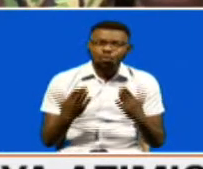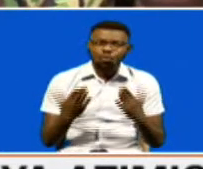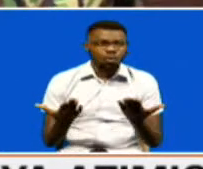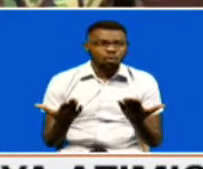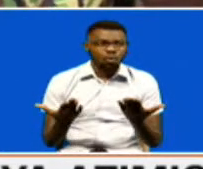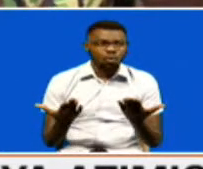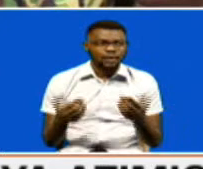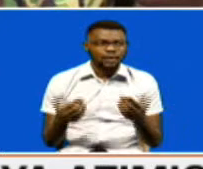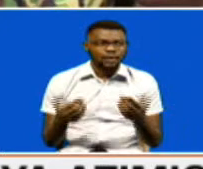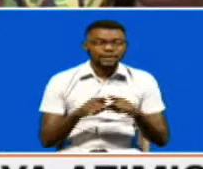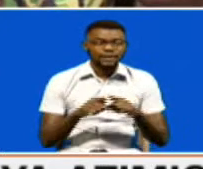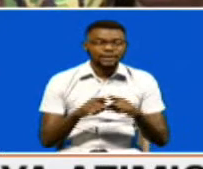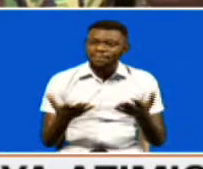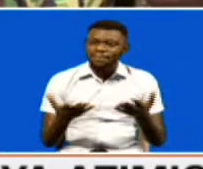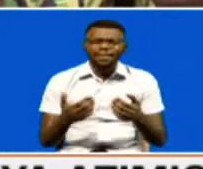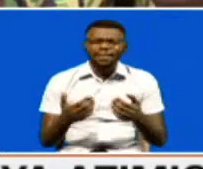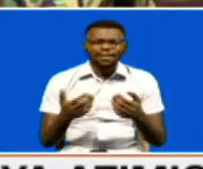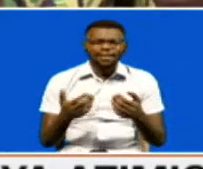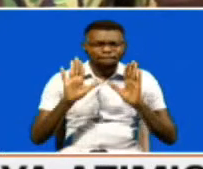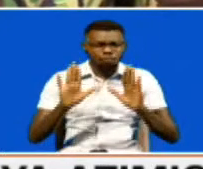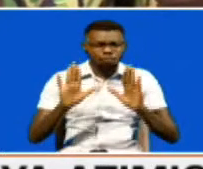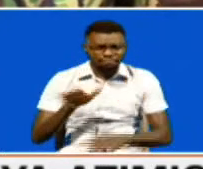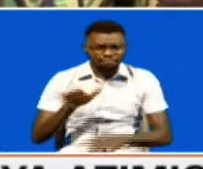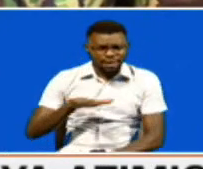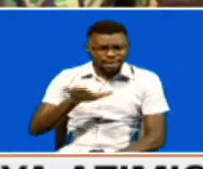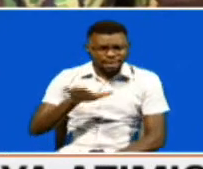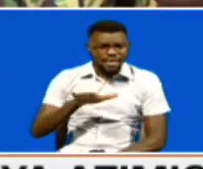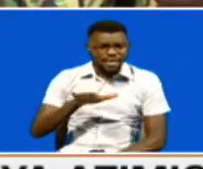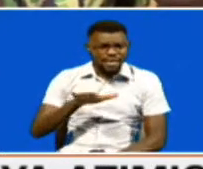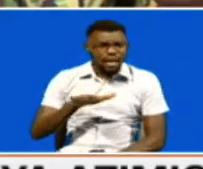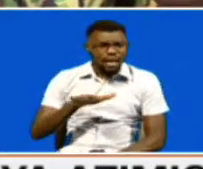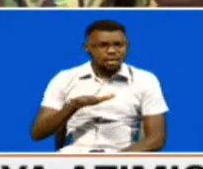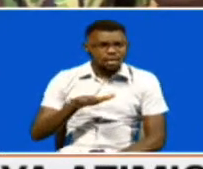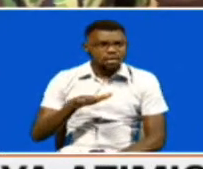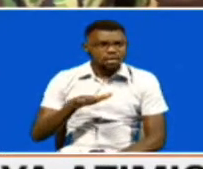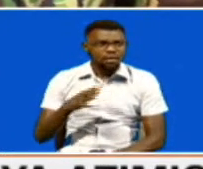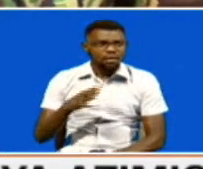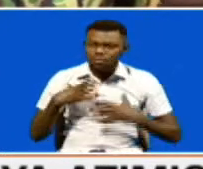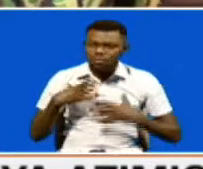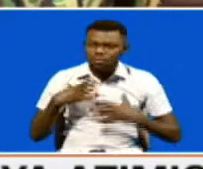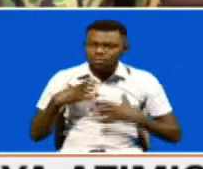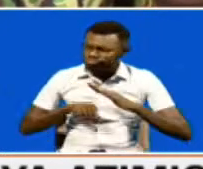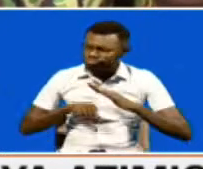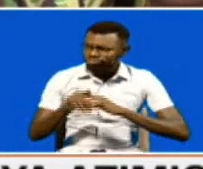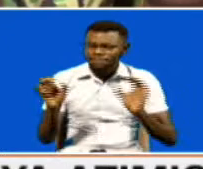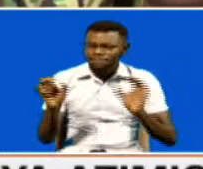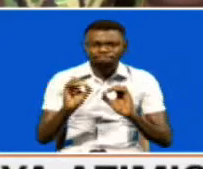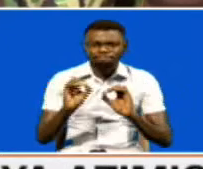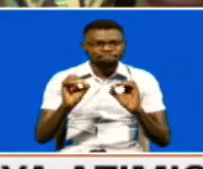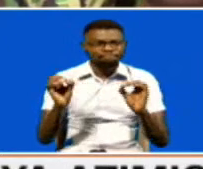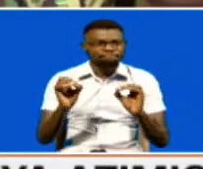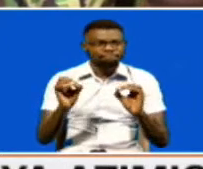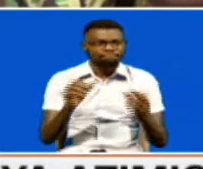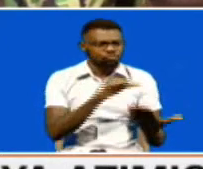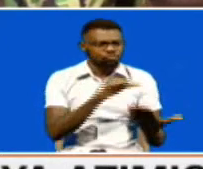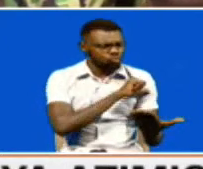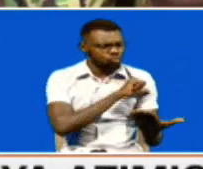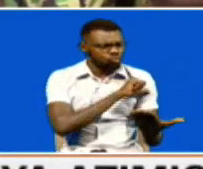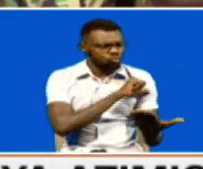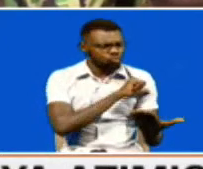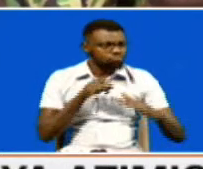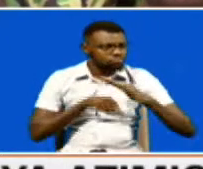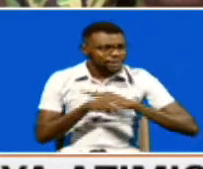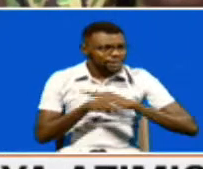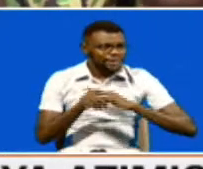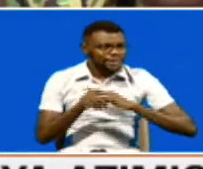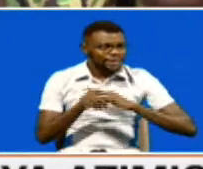those restricted areas? Those are areas that are not, or no person who is not authorized is allowed to get entry